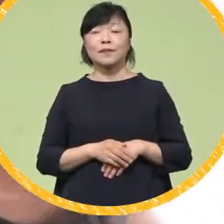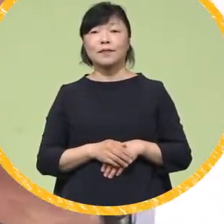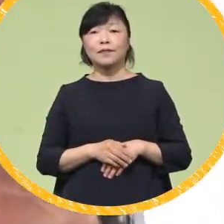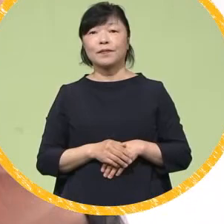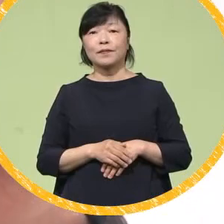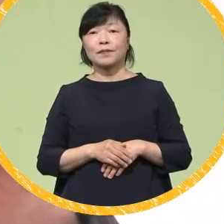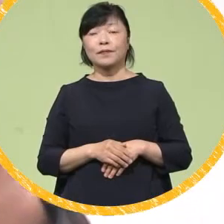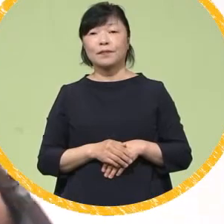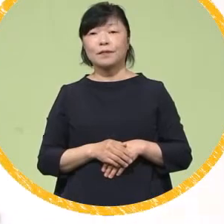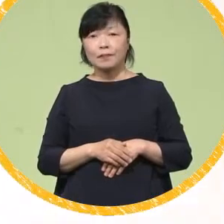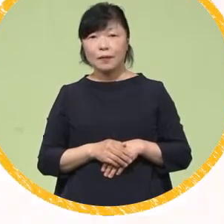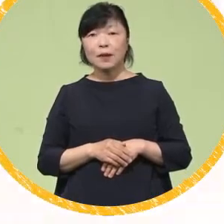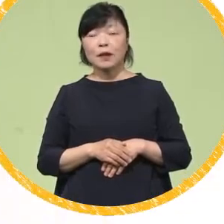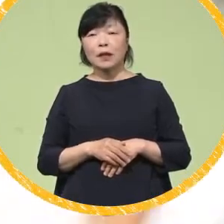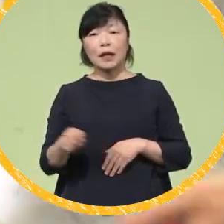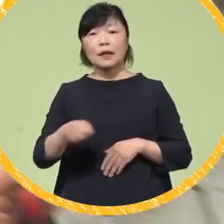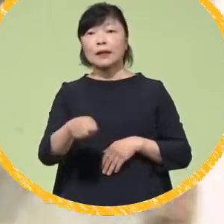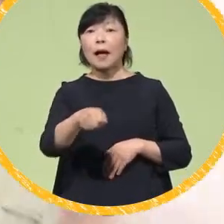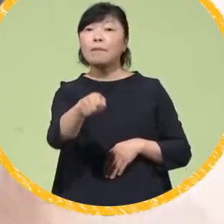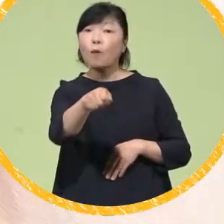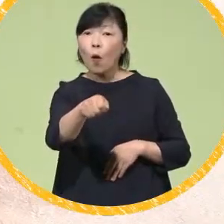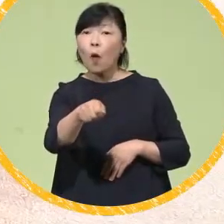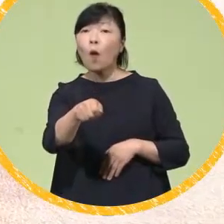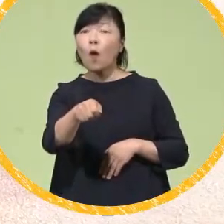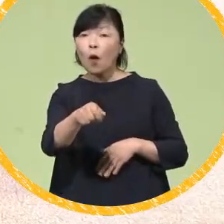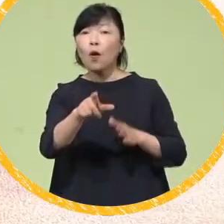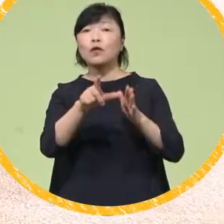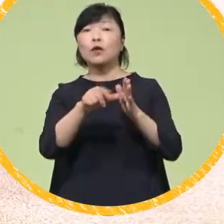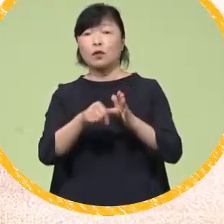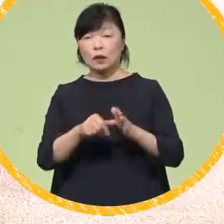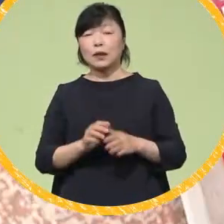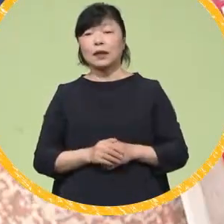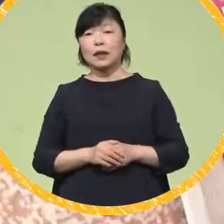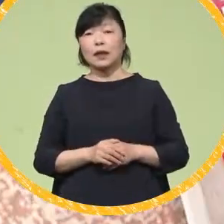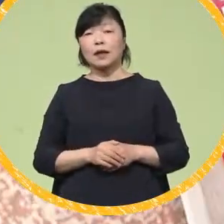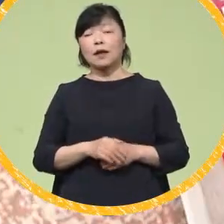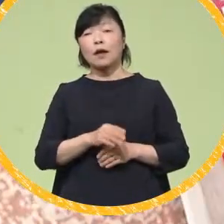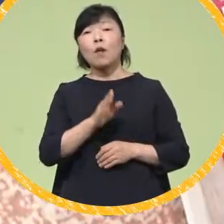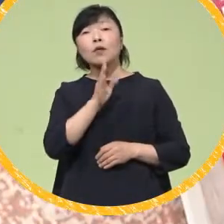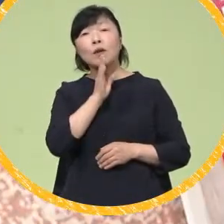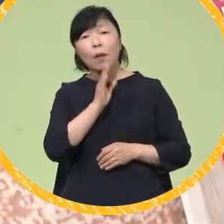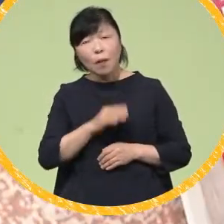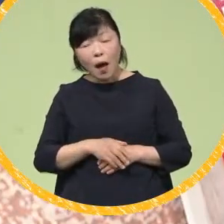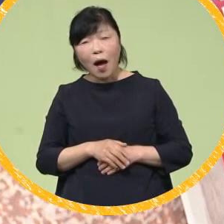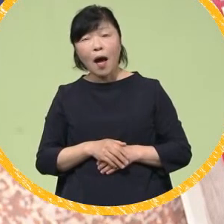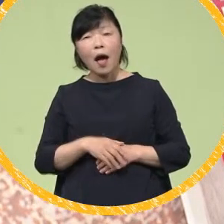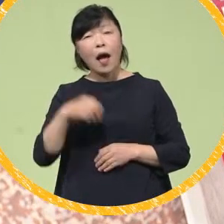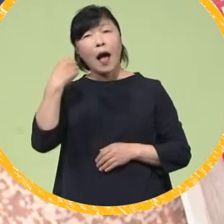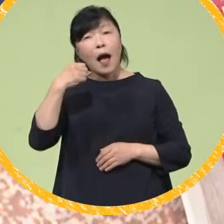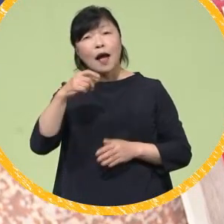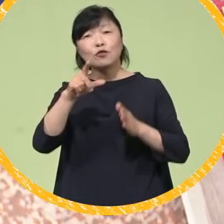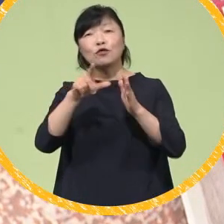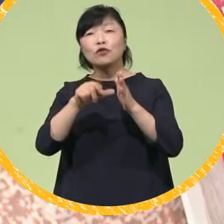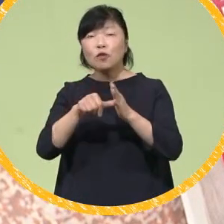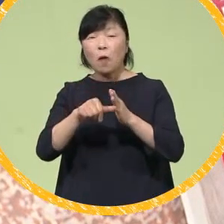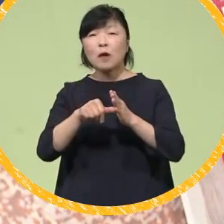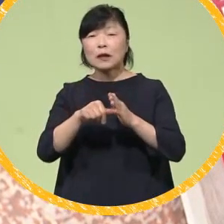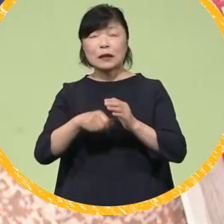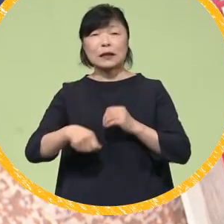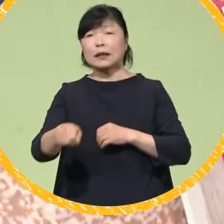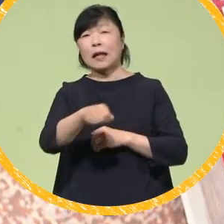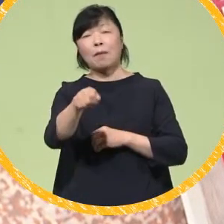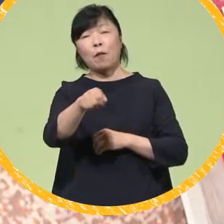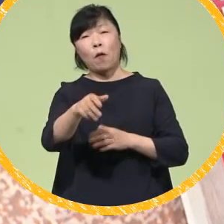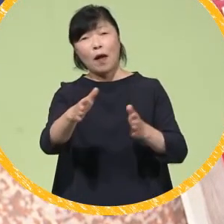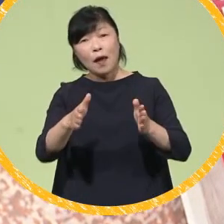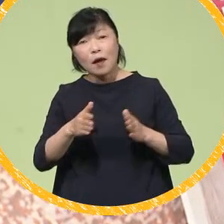これあれですか、散歩するときに。 そうですね、はい、まあ、基本的には暑い時期に散歩させないことが一番